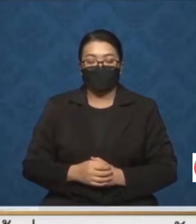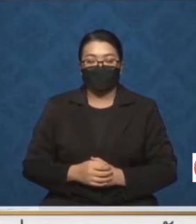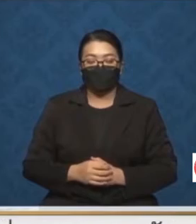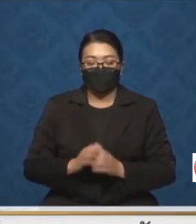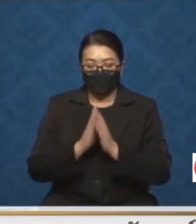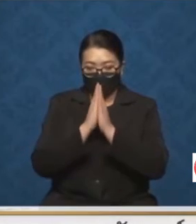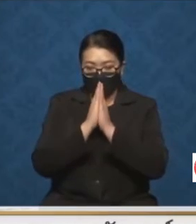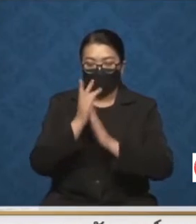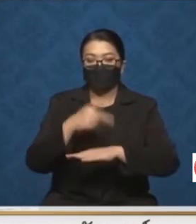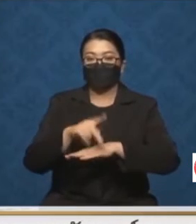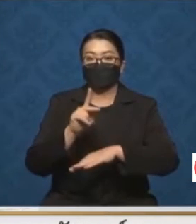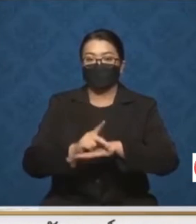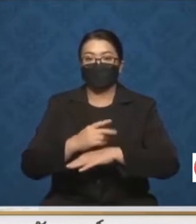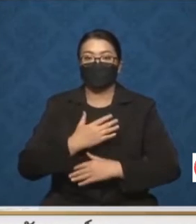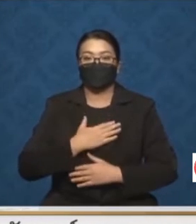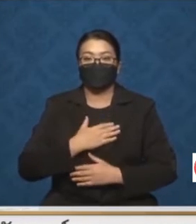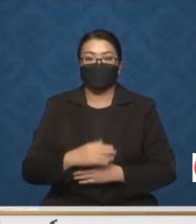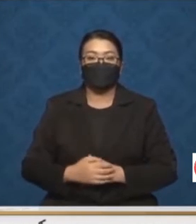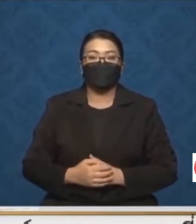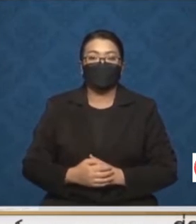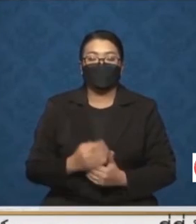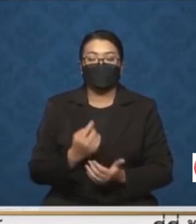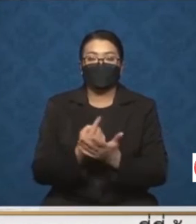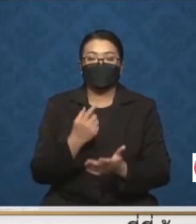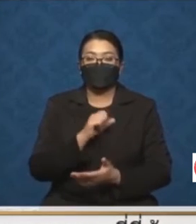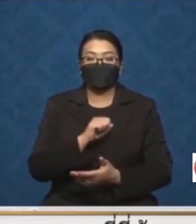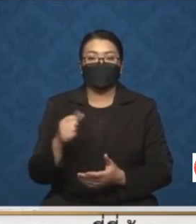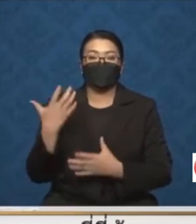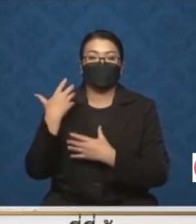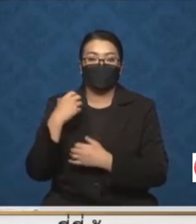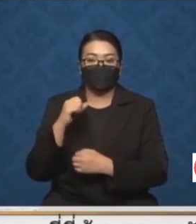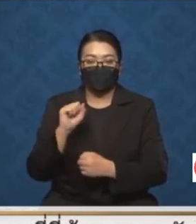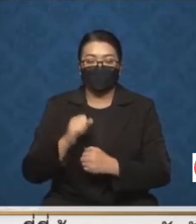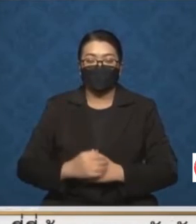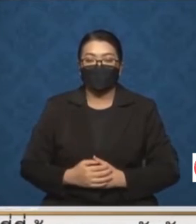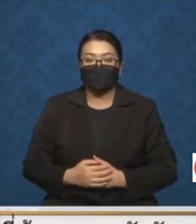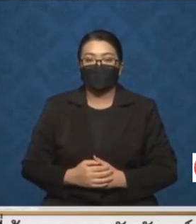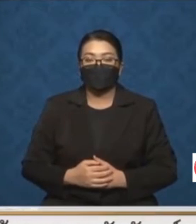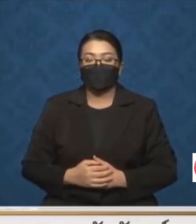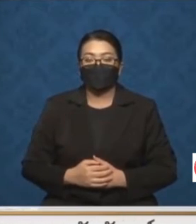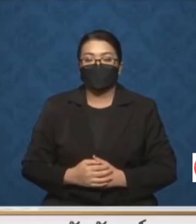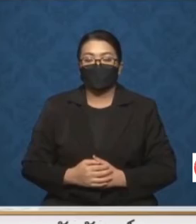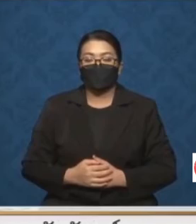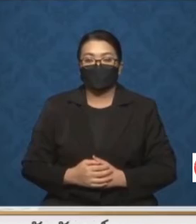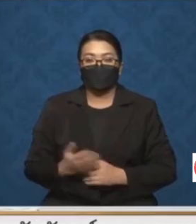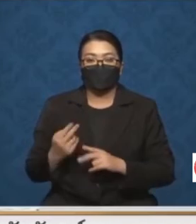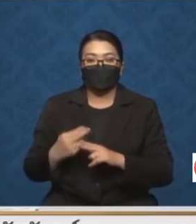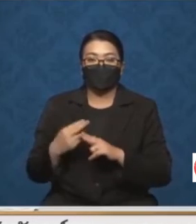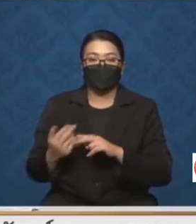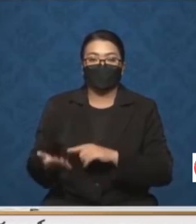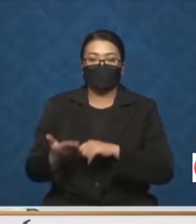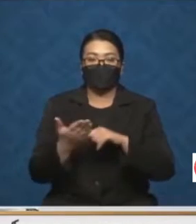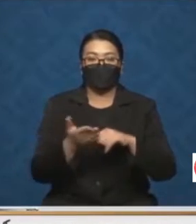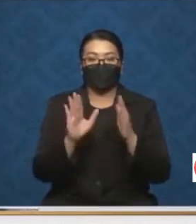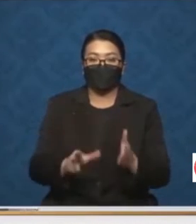านสภาที่เคารพครับกับผมนายวิวัฒน์นินทร์วัชรมณีสมาชิกสภาผู้แทนราษฎรสุราษฎร์ธานีพรรคประชาธิปัตย์ขอเสน